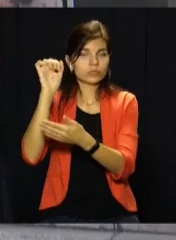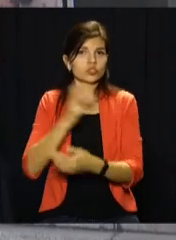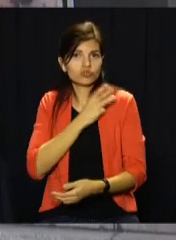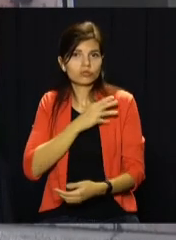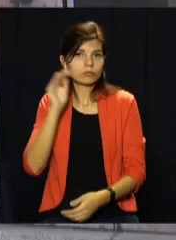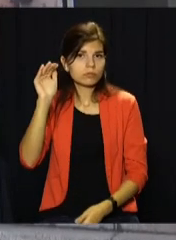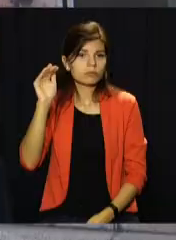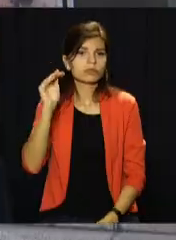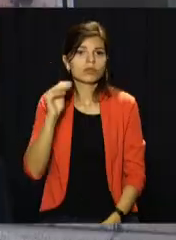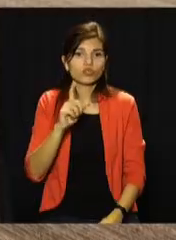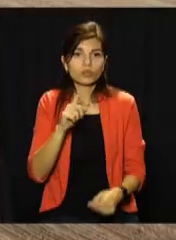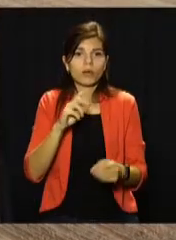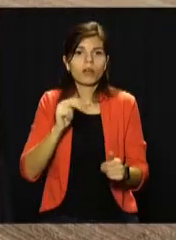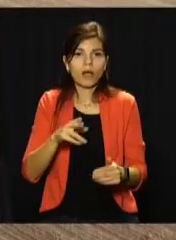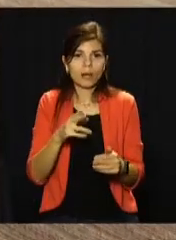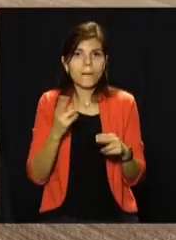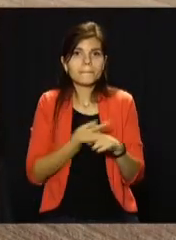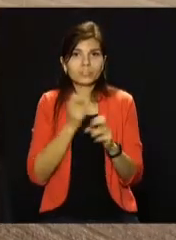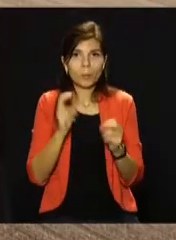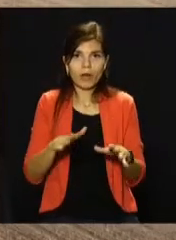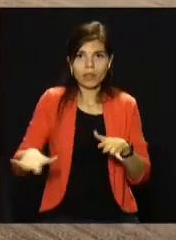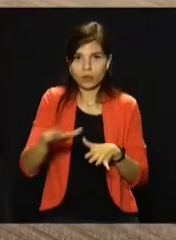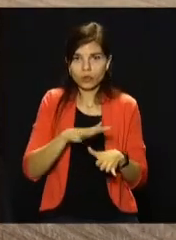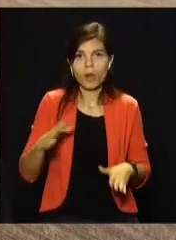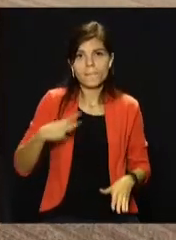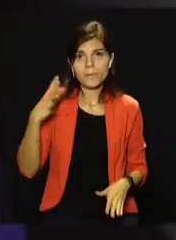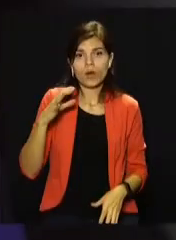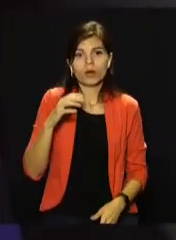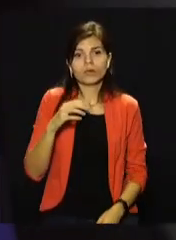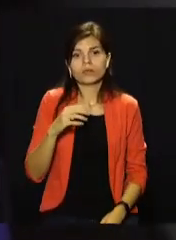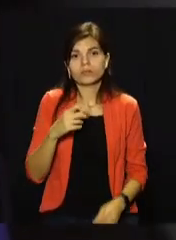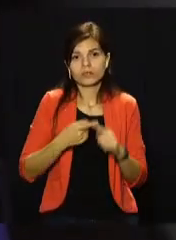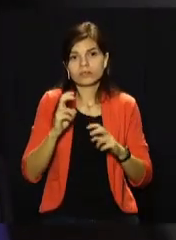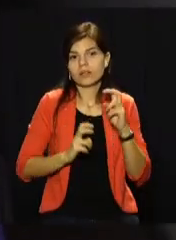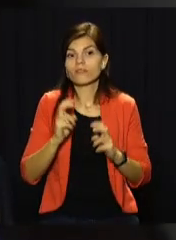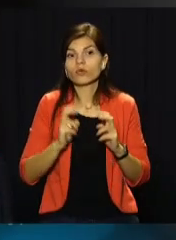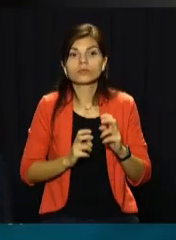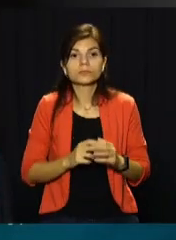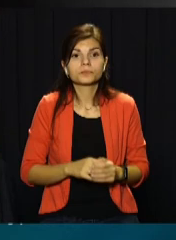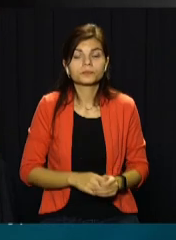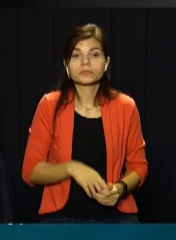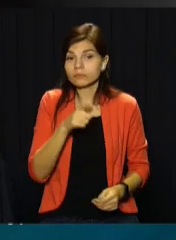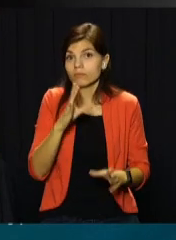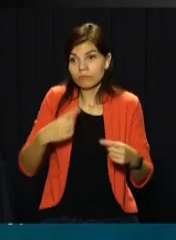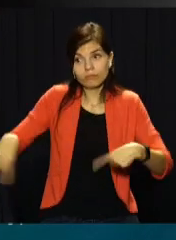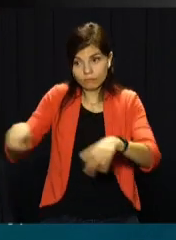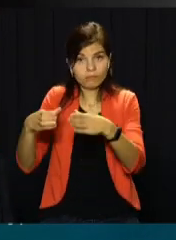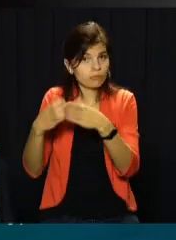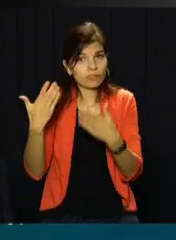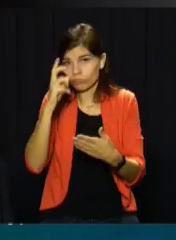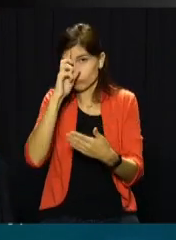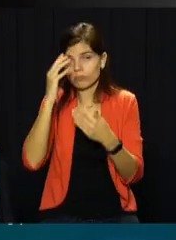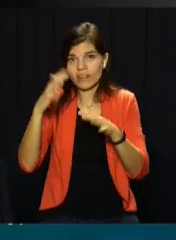європейських грошей потрохи працюють над убезпеченням території колишнього ПХЗ. Ця територія, вона відноситься до державної форми власності,